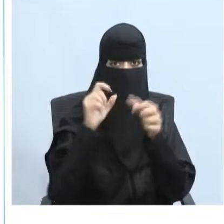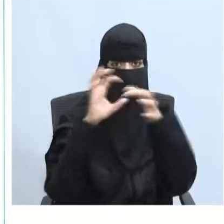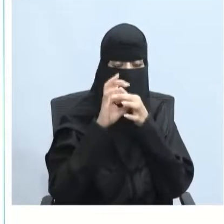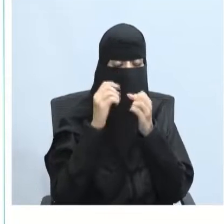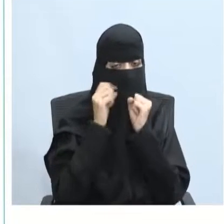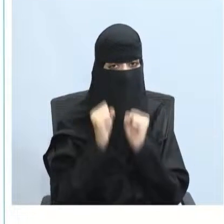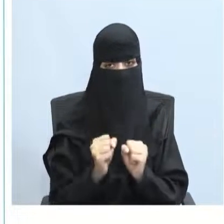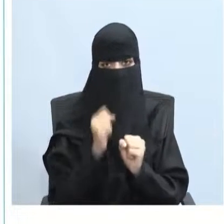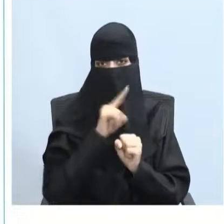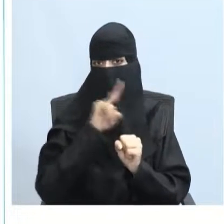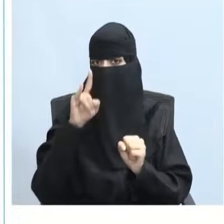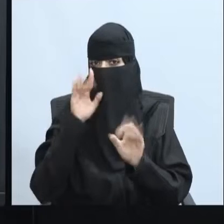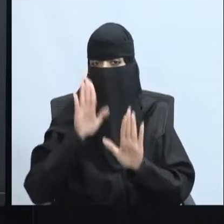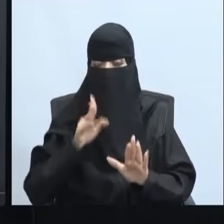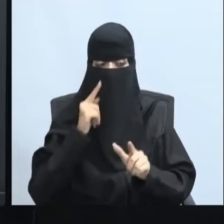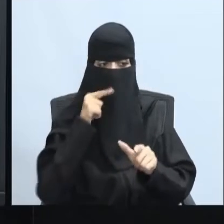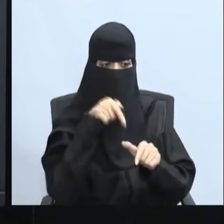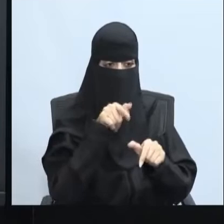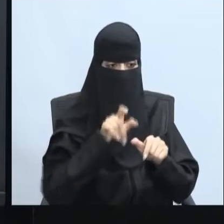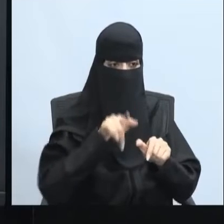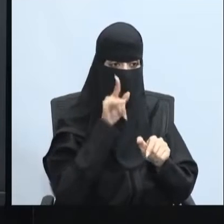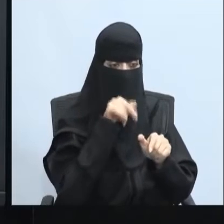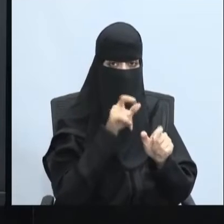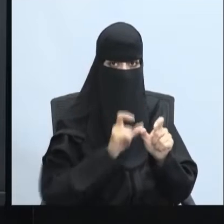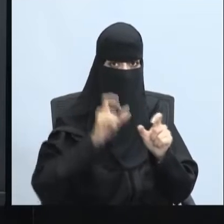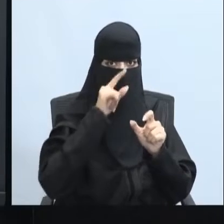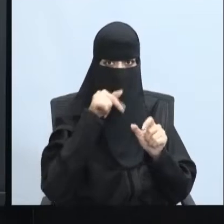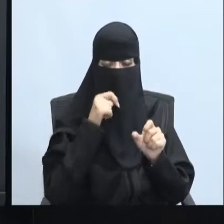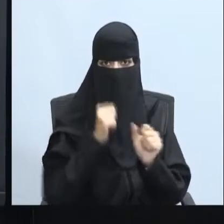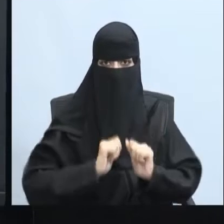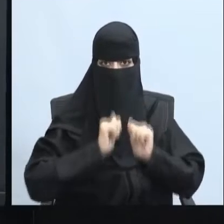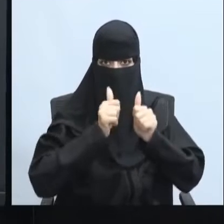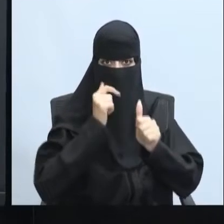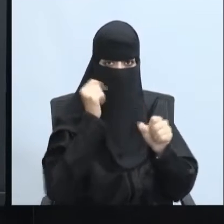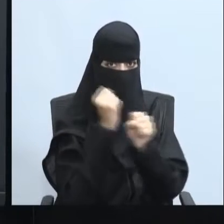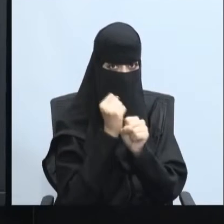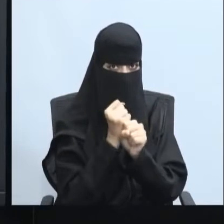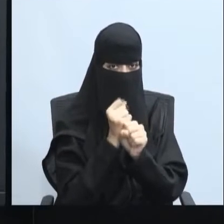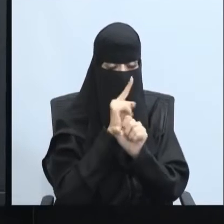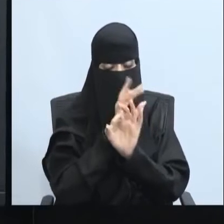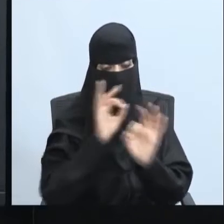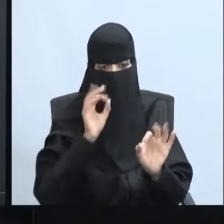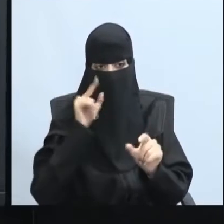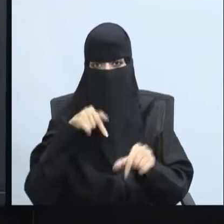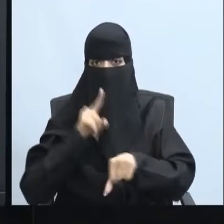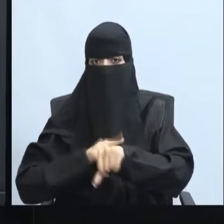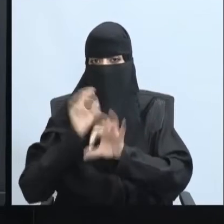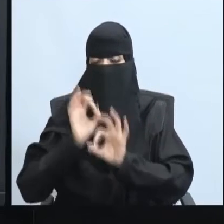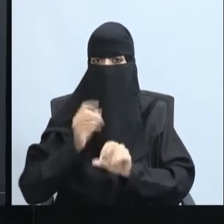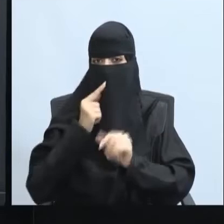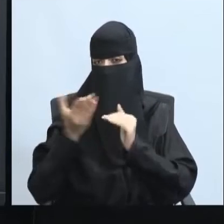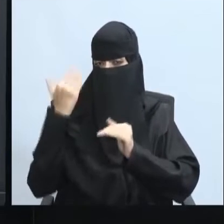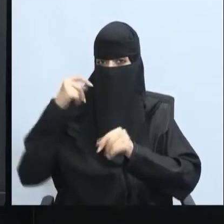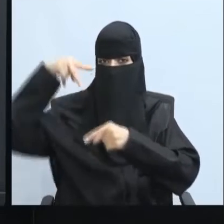في اداره للمشروع بدون وقت اخذنا في الحصص السابقه مثلث الاداره